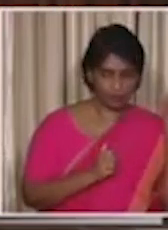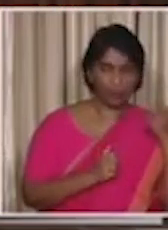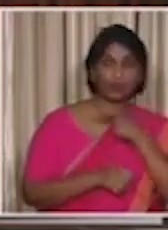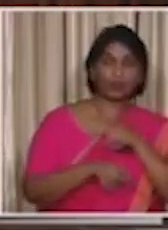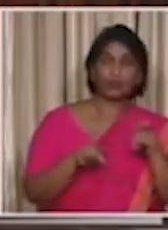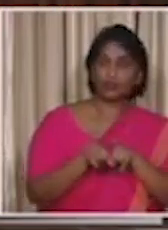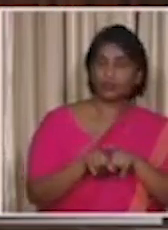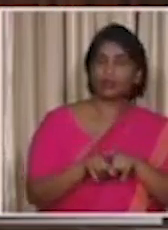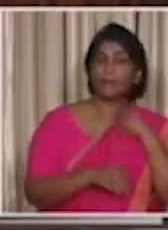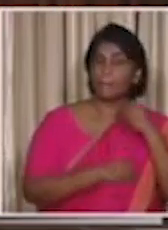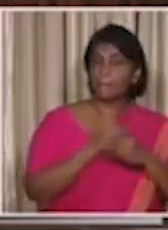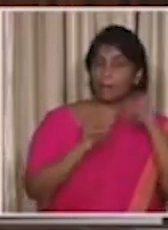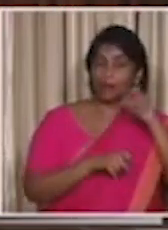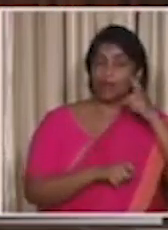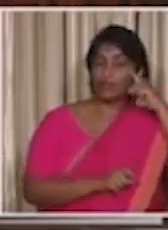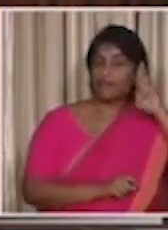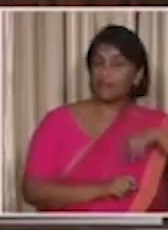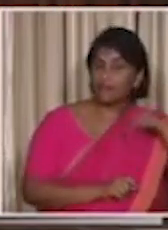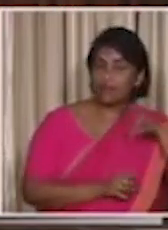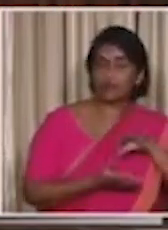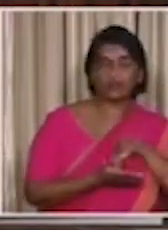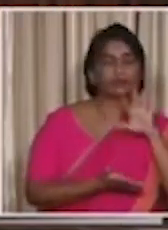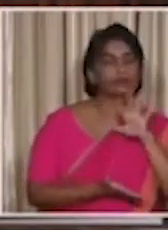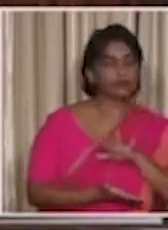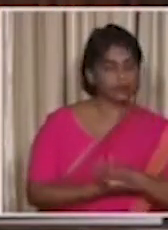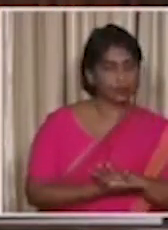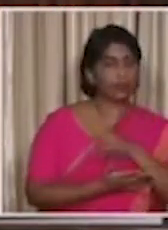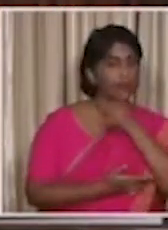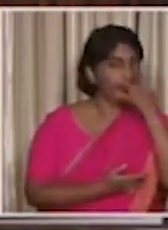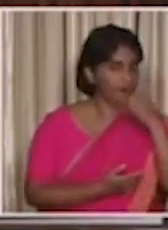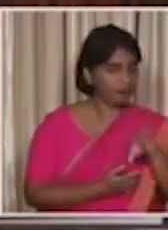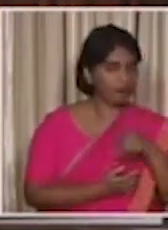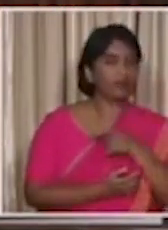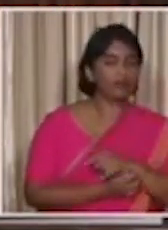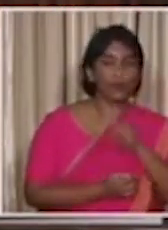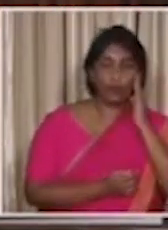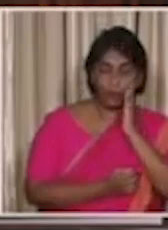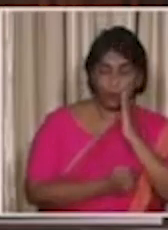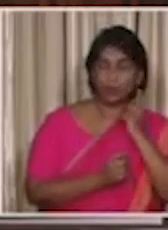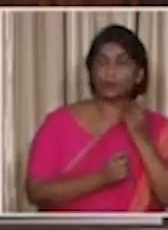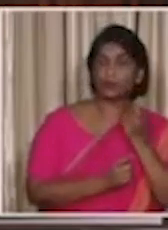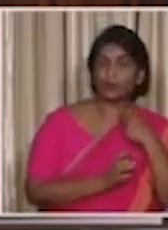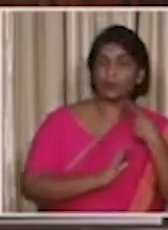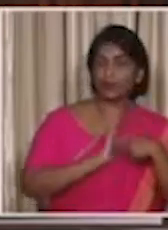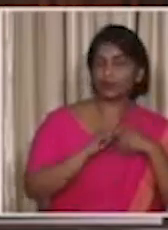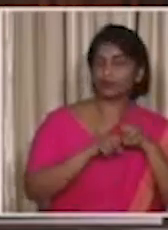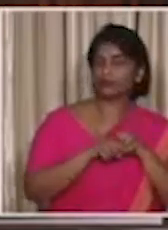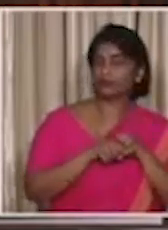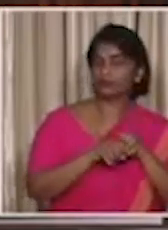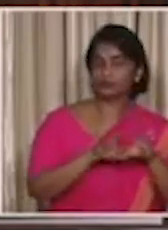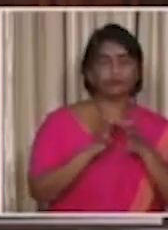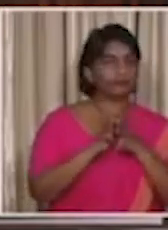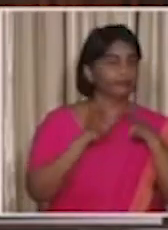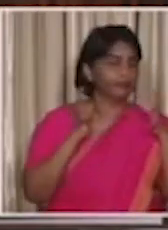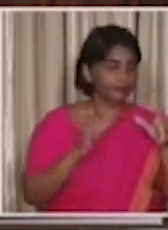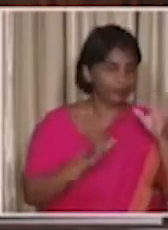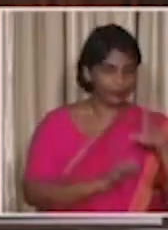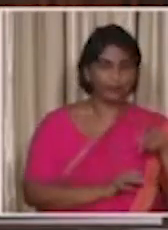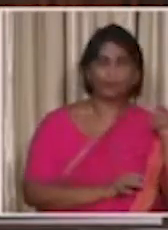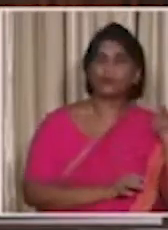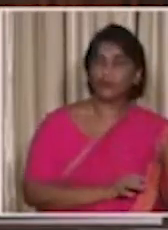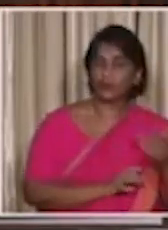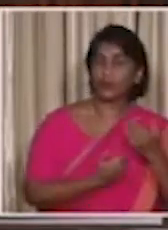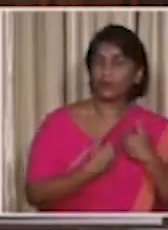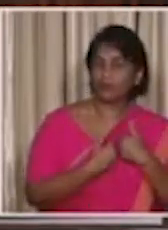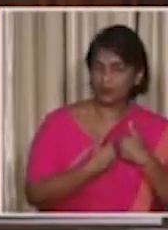එවිට ආජීවකයන්ගේ විශ්වාසය තහවුරු වේවි. ඒ නිසා විදේශ විනිමය රට ගලා එමේ ප්‍රවණතාවය ඇති වේවි.